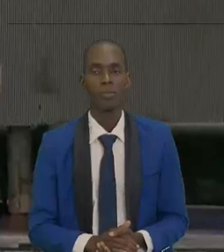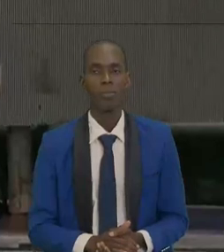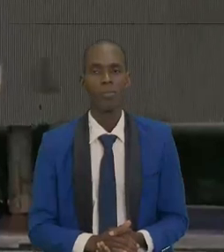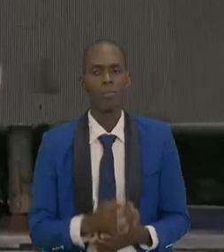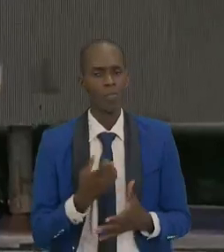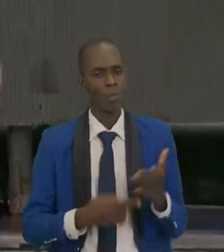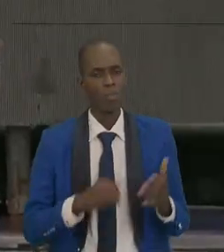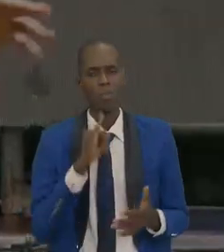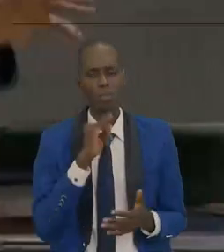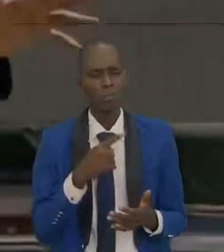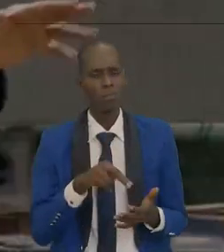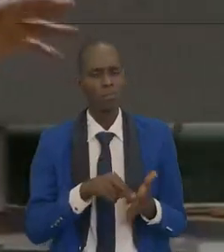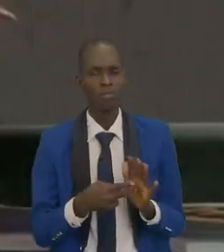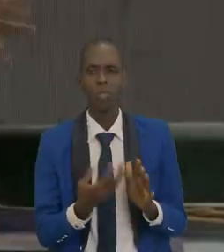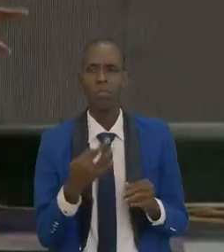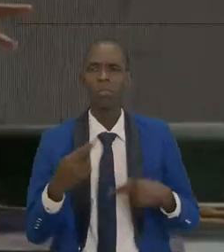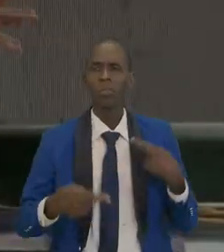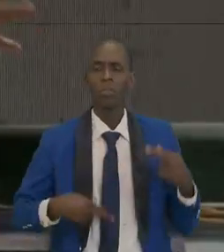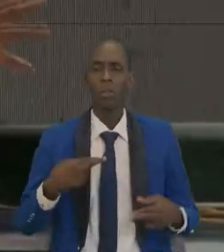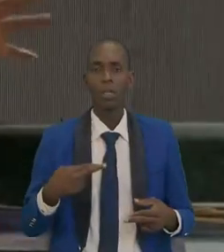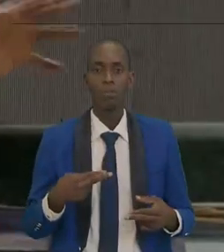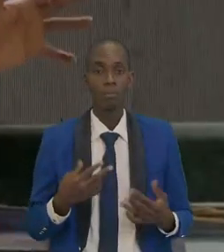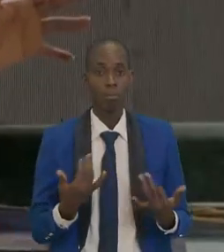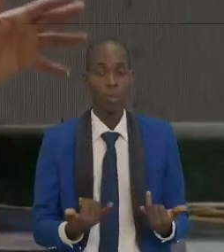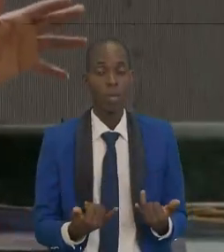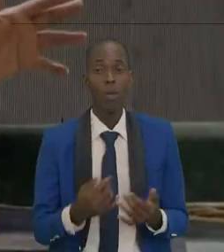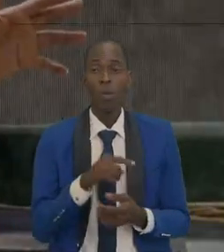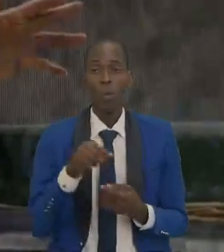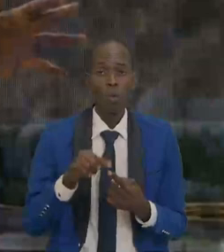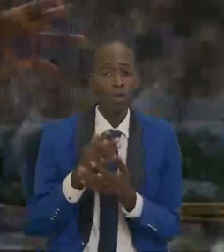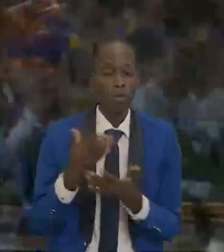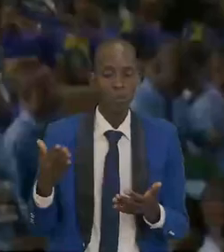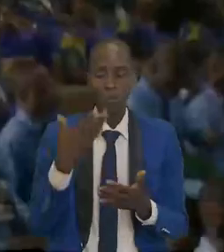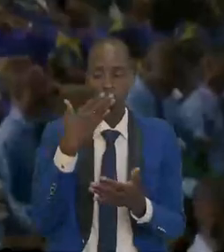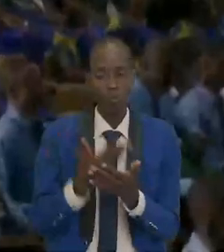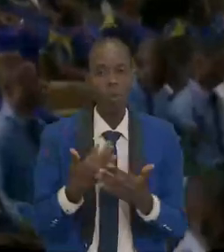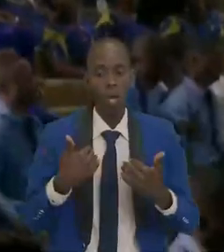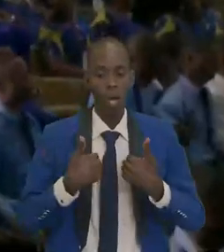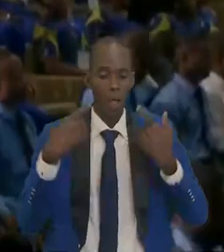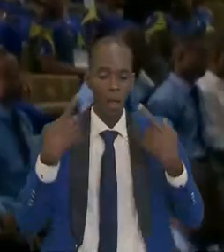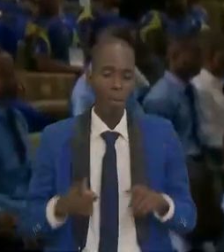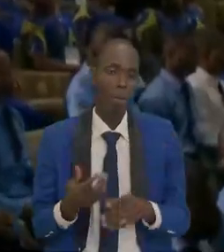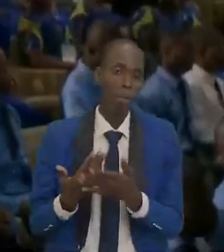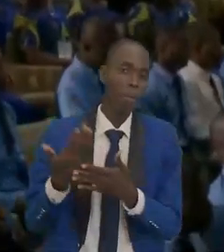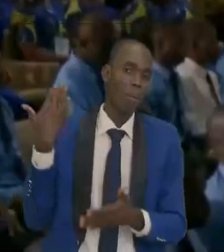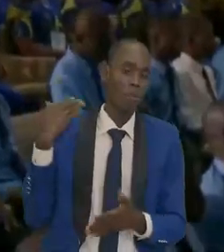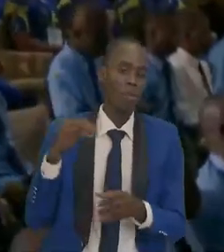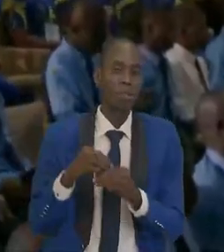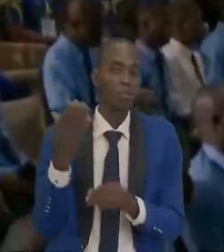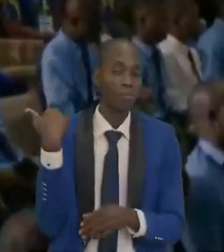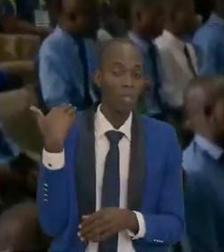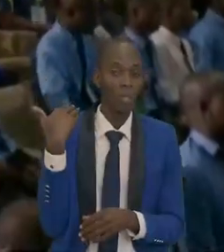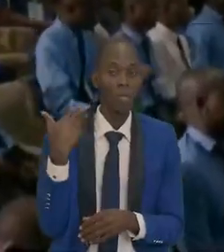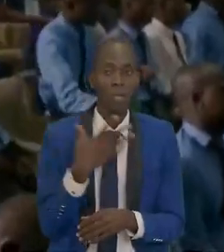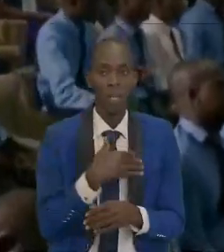C'est quoi le réveil? Quand quelque chose de bon s'est produit par le passé, et